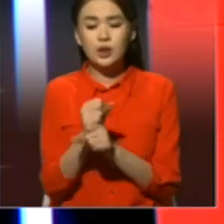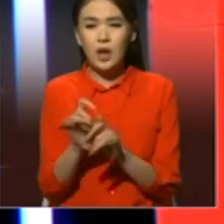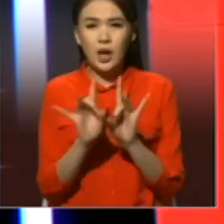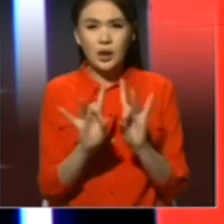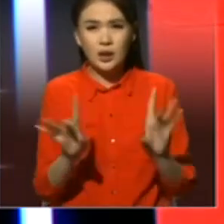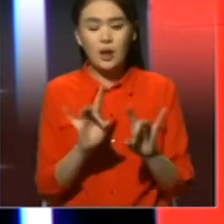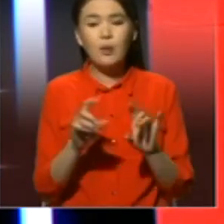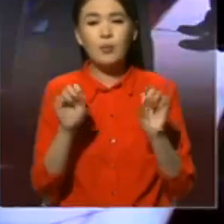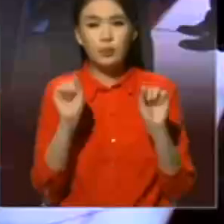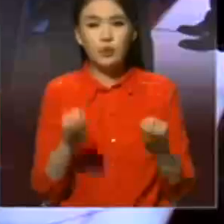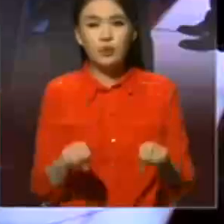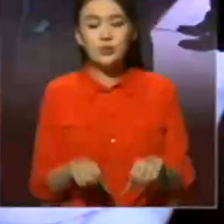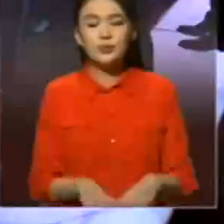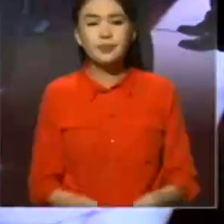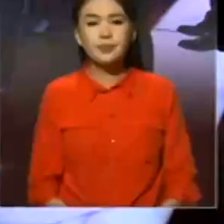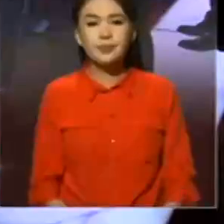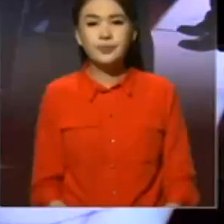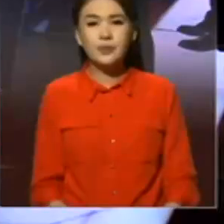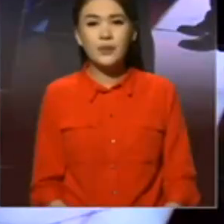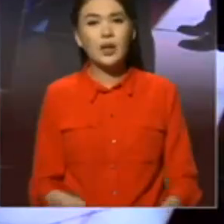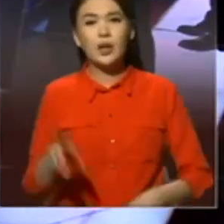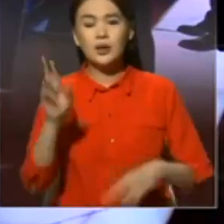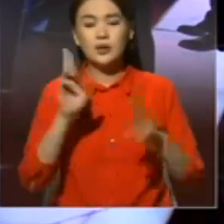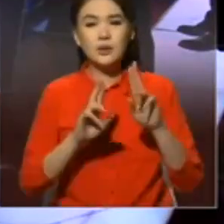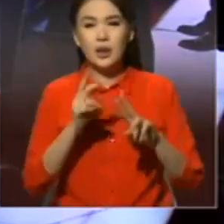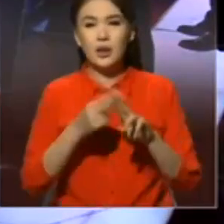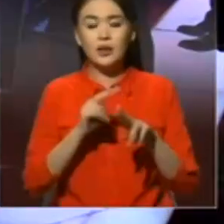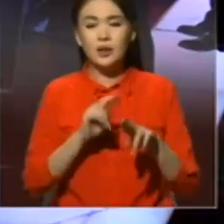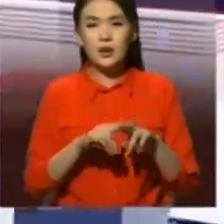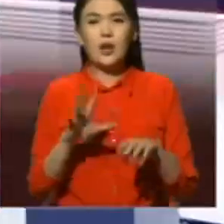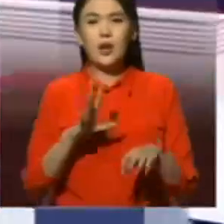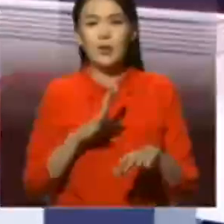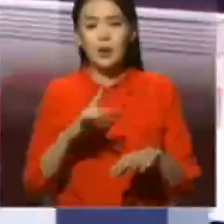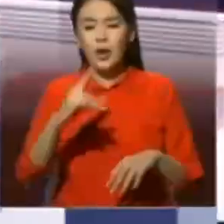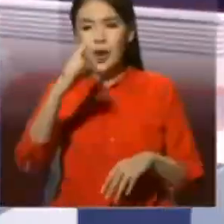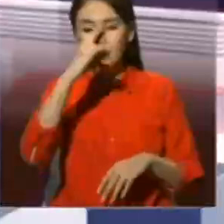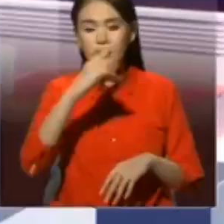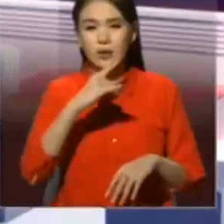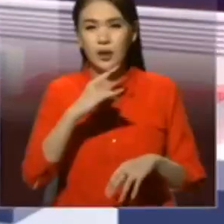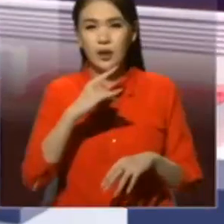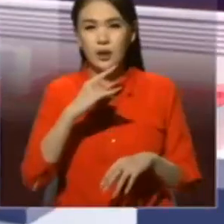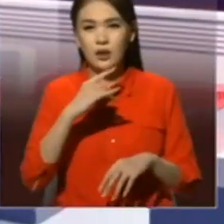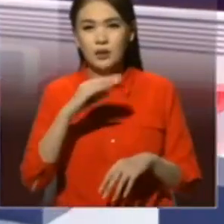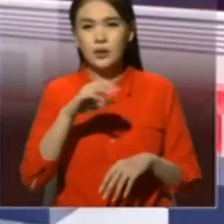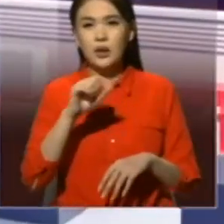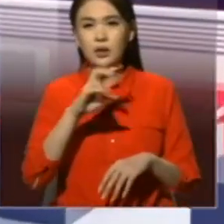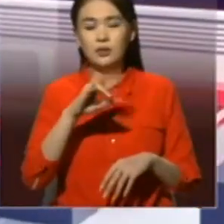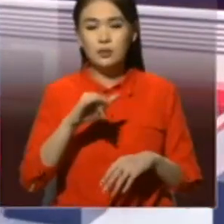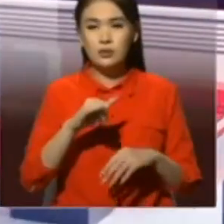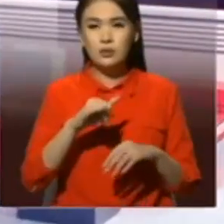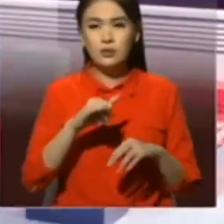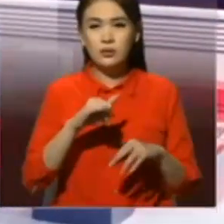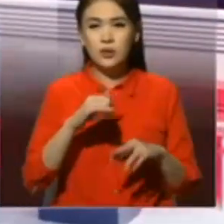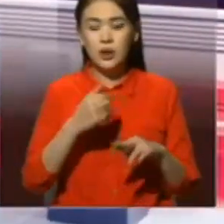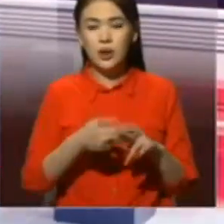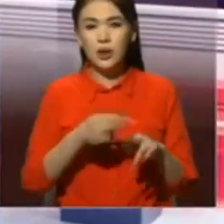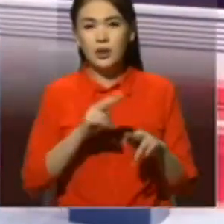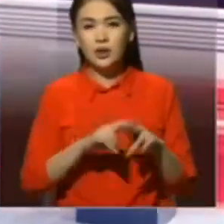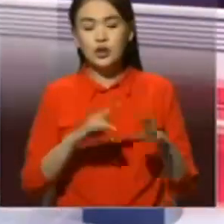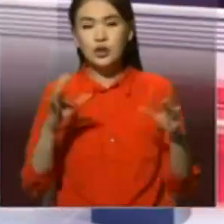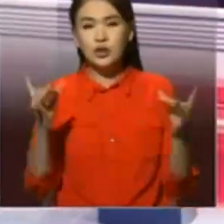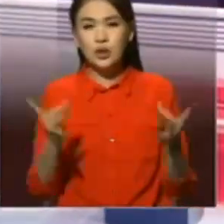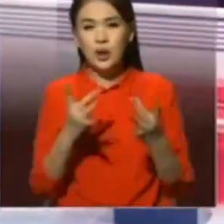Рұқсат па? Мәдени ағартушылық жобасы, қазақтану, Қазақтану мәдени ағартушылық жобасы,